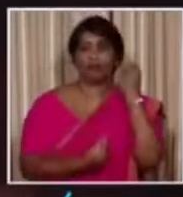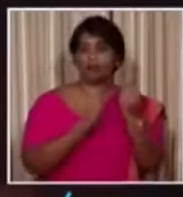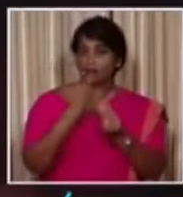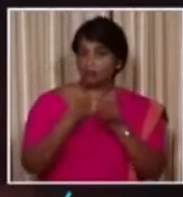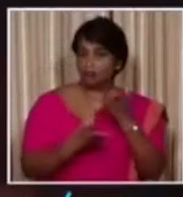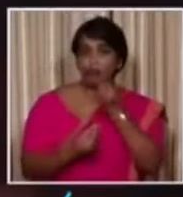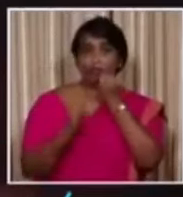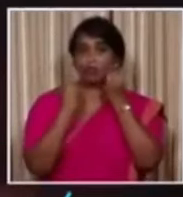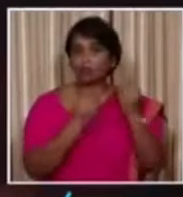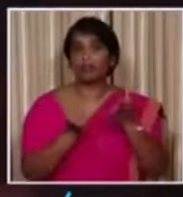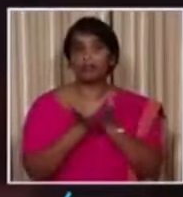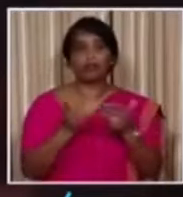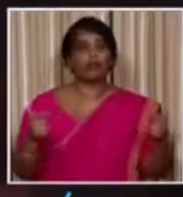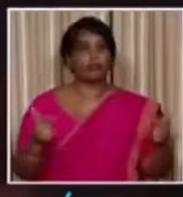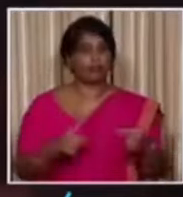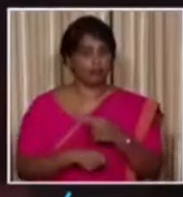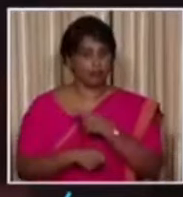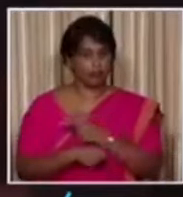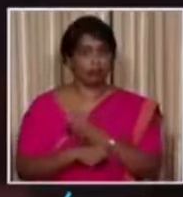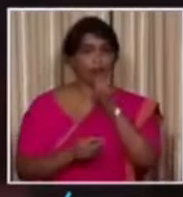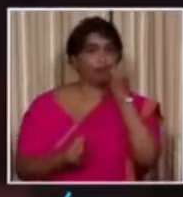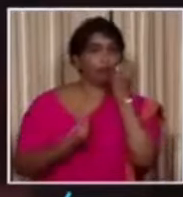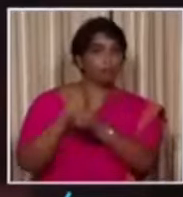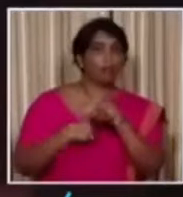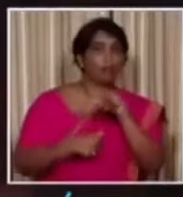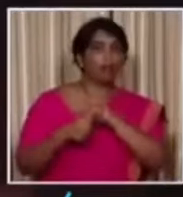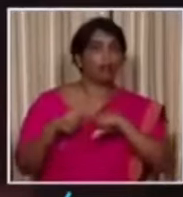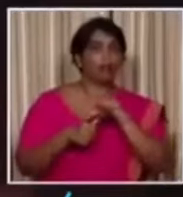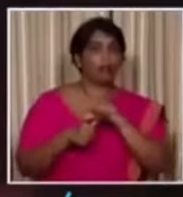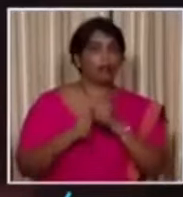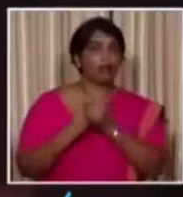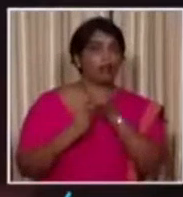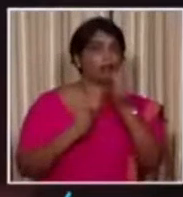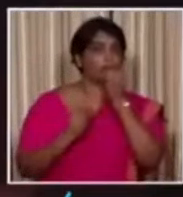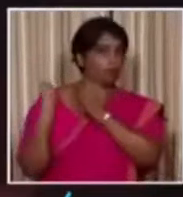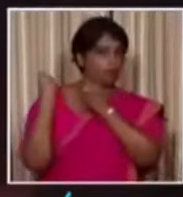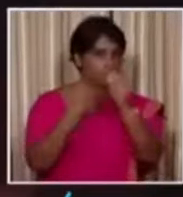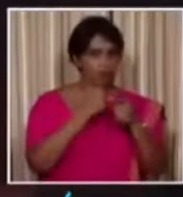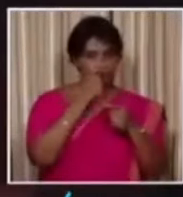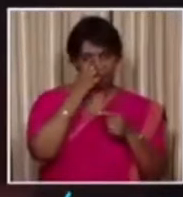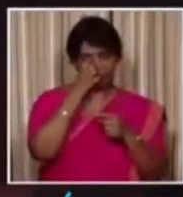තියෙන්නේ. වරායට සැපයුම් ආයතනයක් දීලා තියෙන කෑම